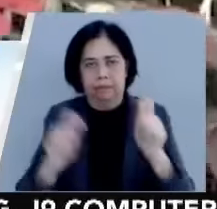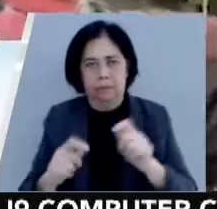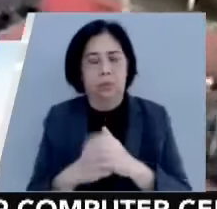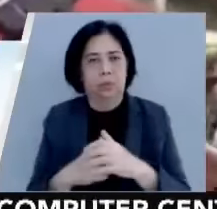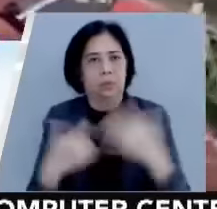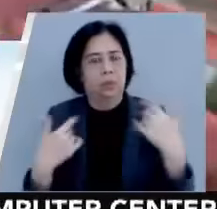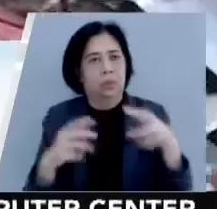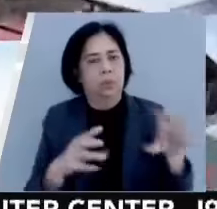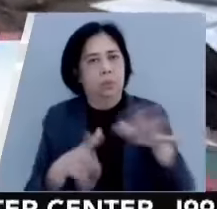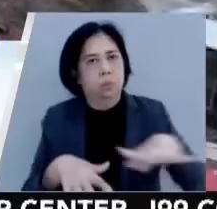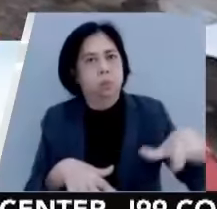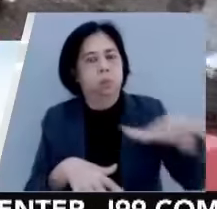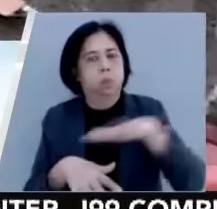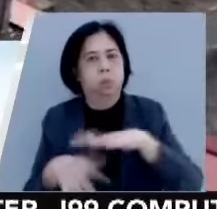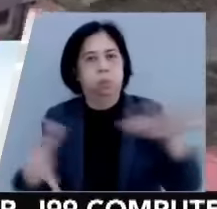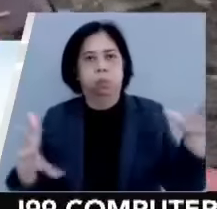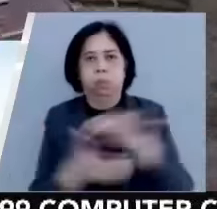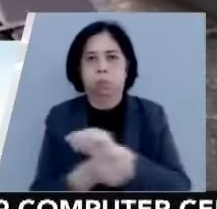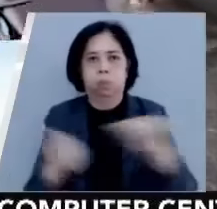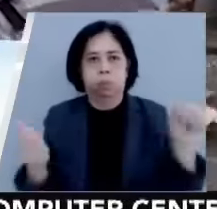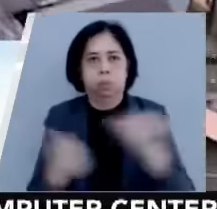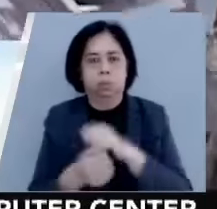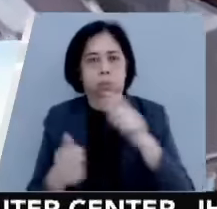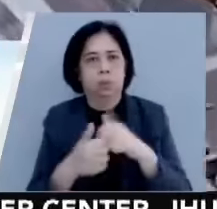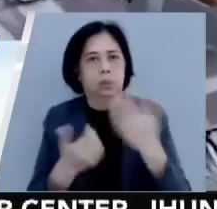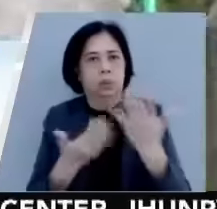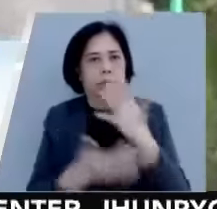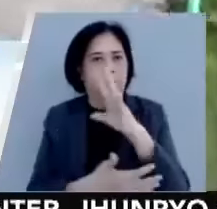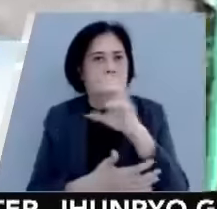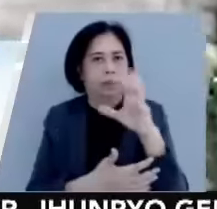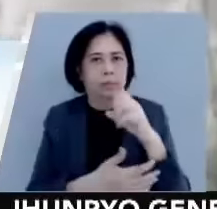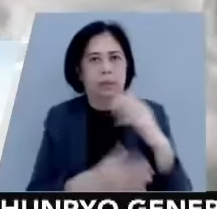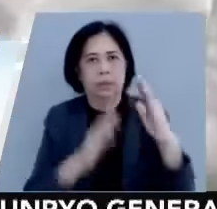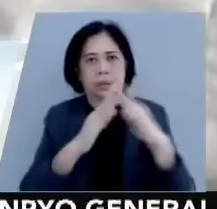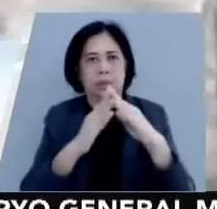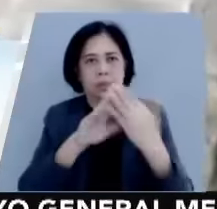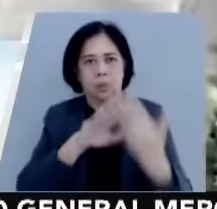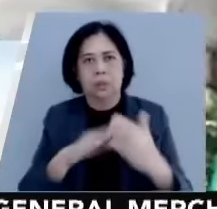ng pinsala. Halos 500 bahay ang nawasak.